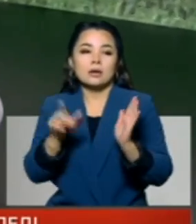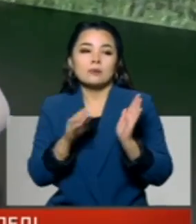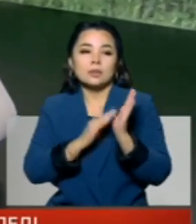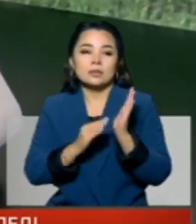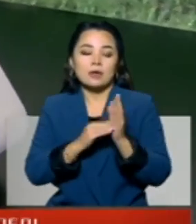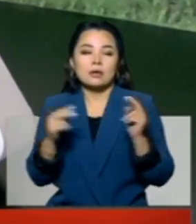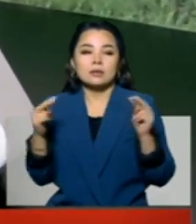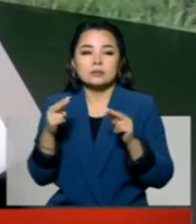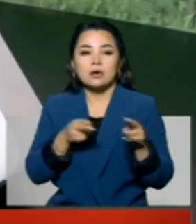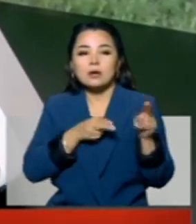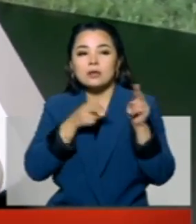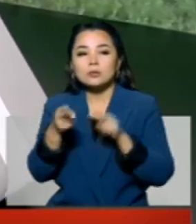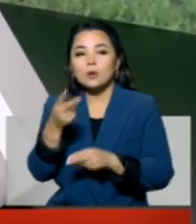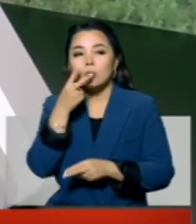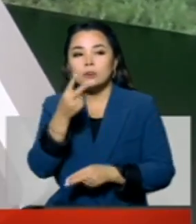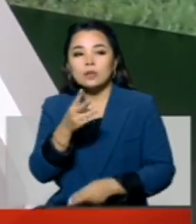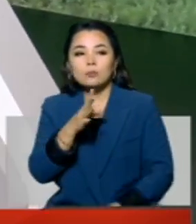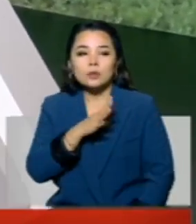куә болып қайтқан еді.